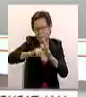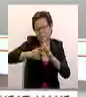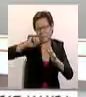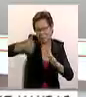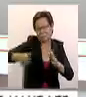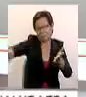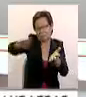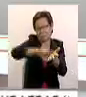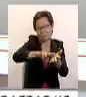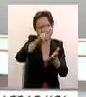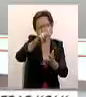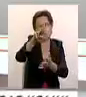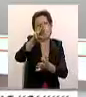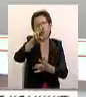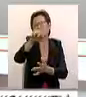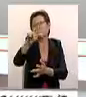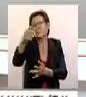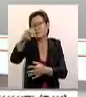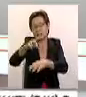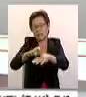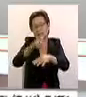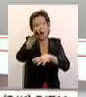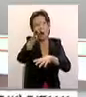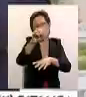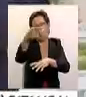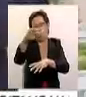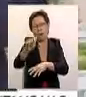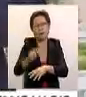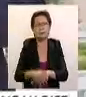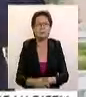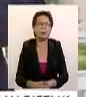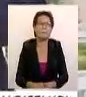esok. Laporan Nur Zian Ibrahim di Doha.